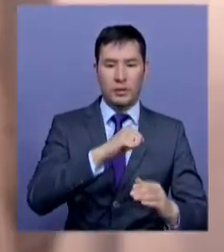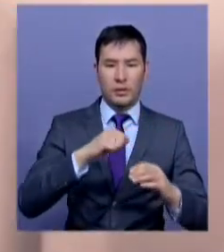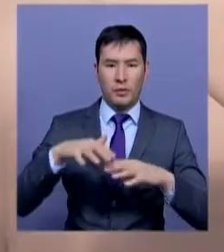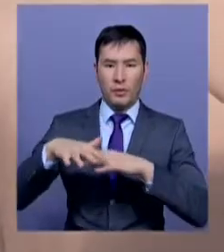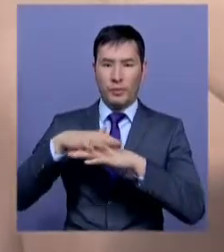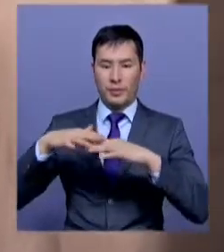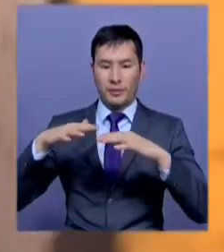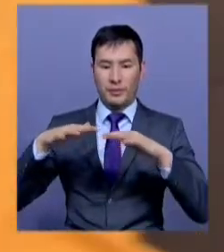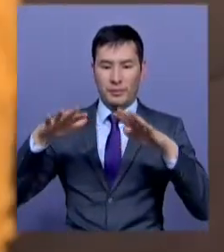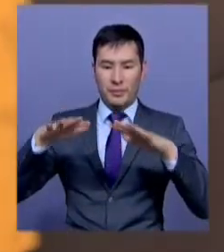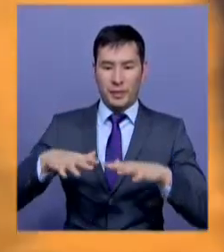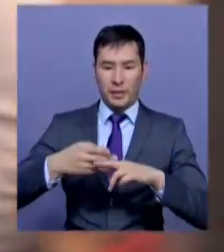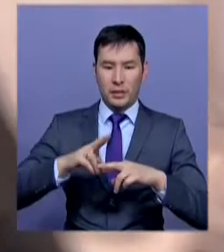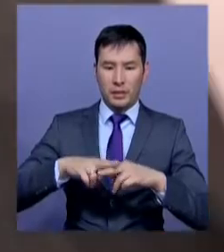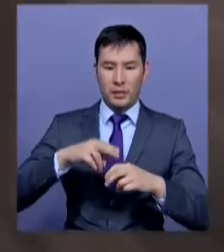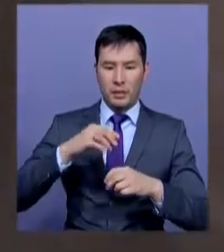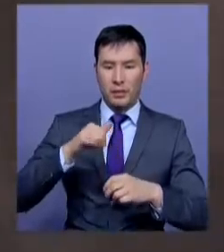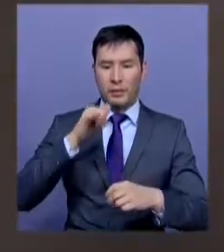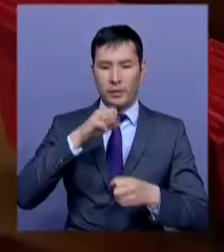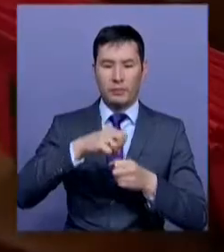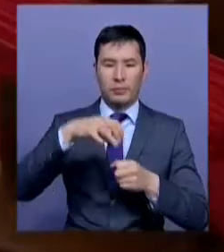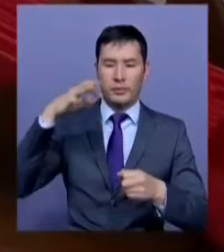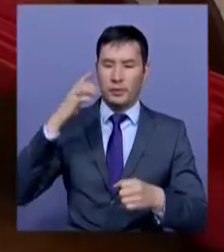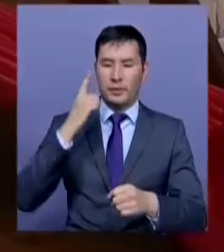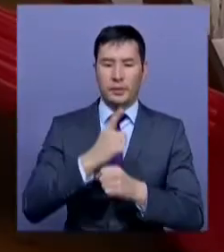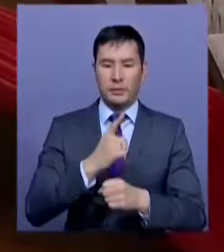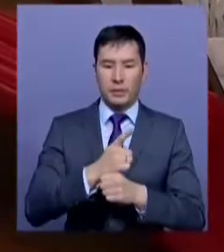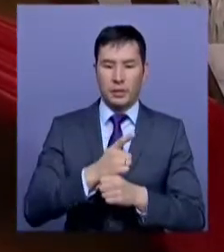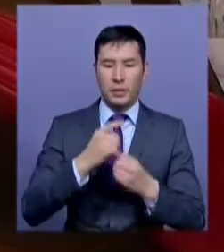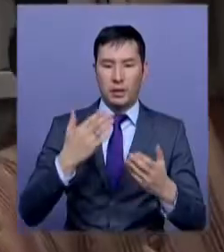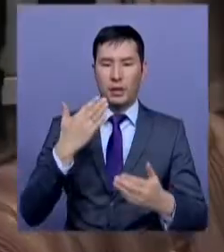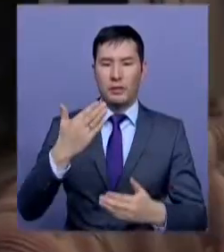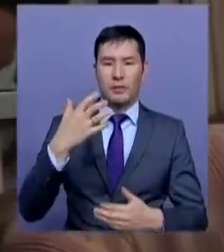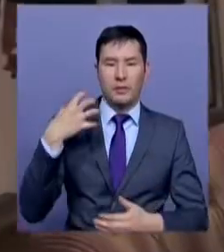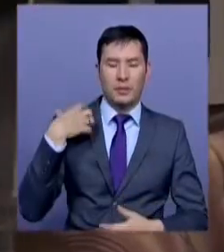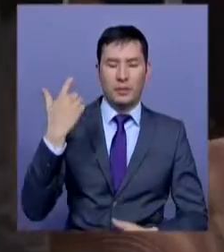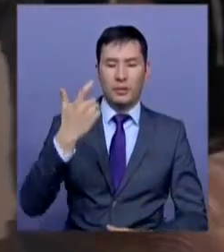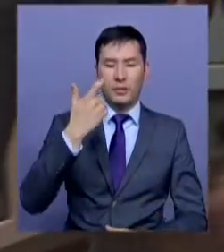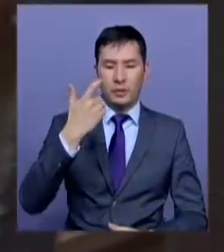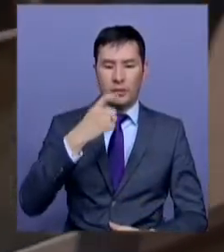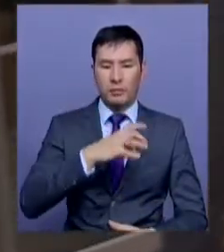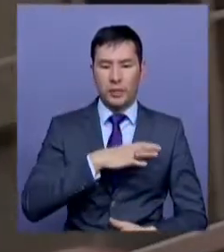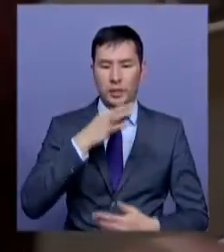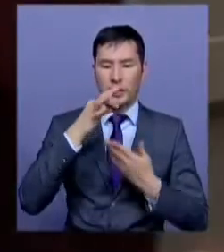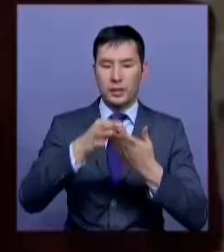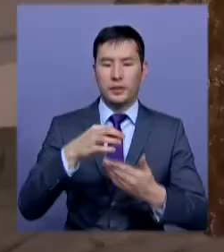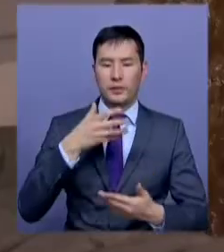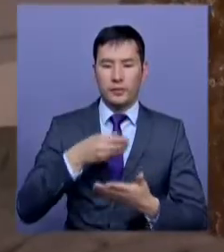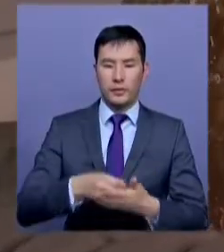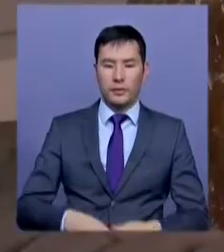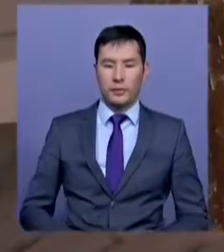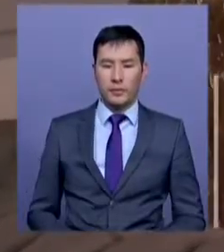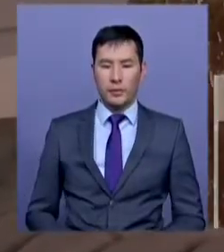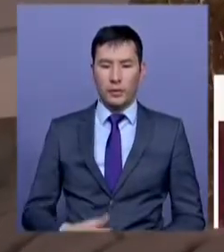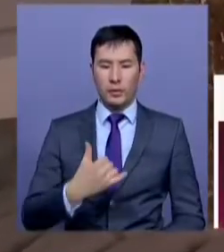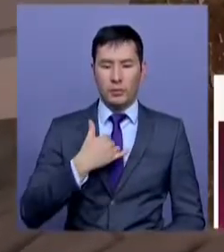орындарда қорқор өнімдерін тұтынуға тыйым салынған. Ал мекеме иесінің мониторингтік топқа айтар өз уәжі бар. У нас кредиты